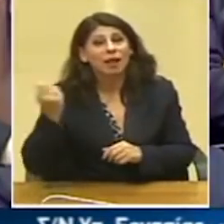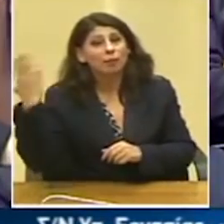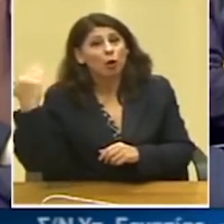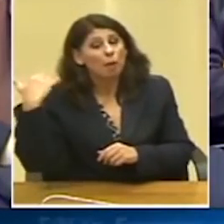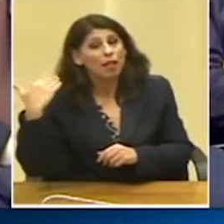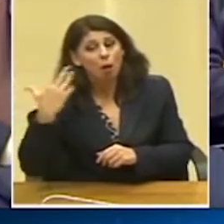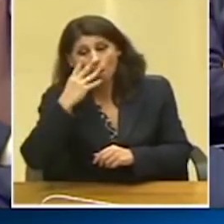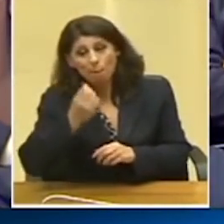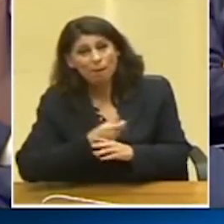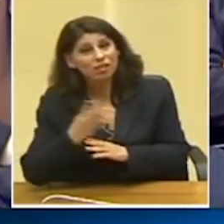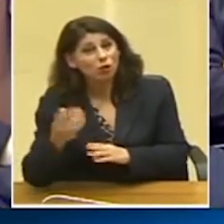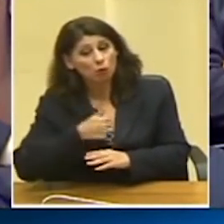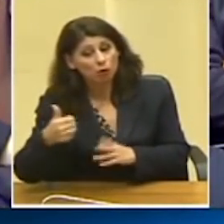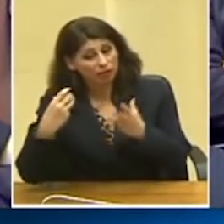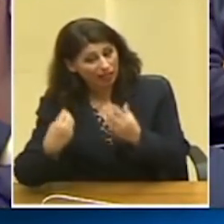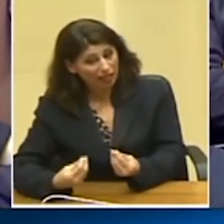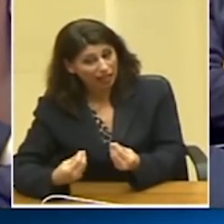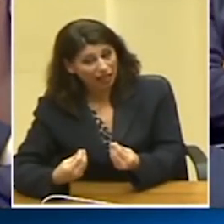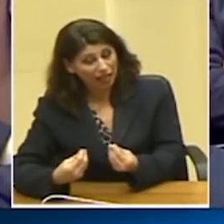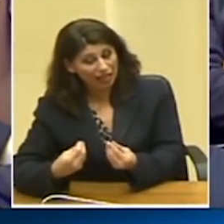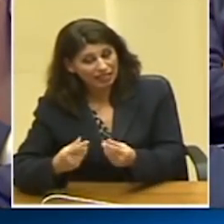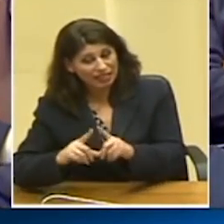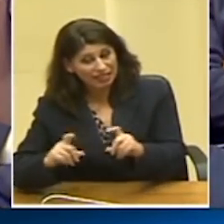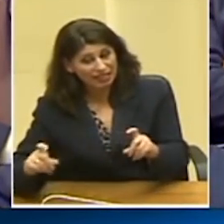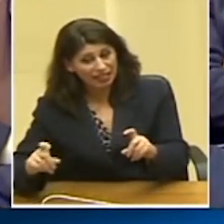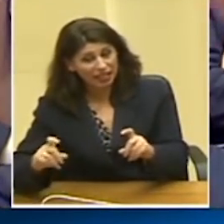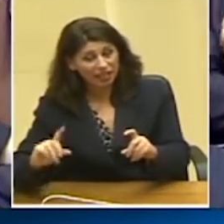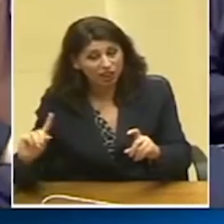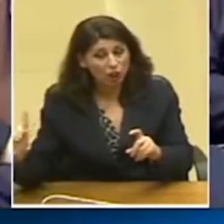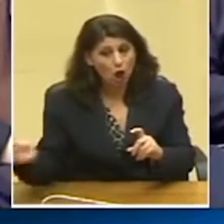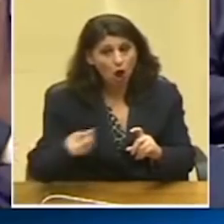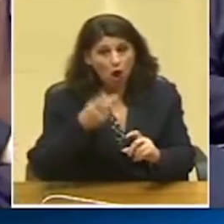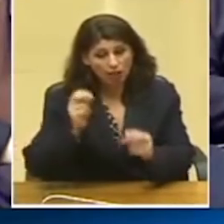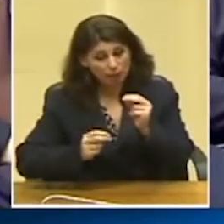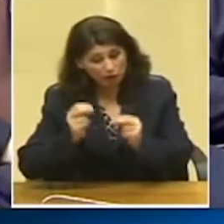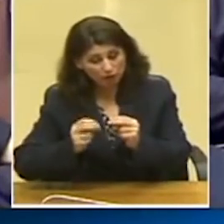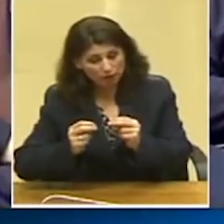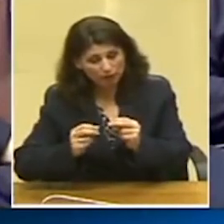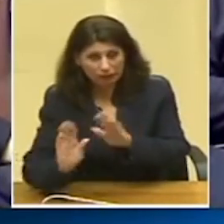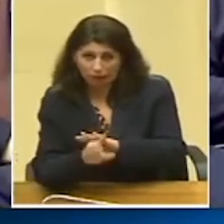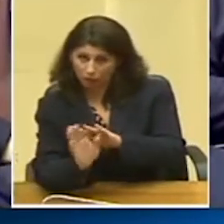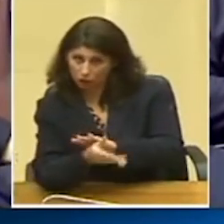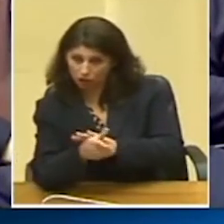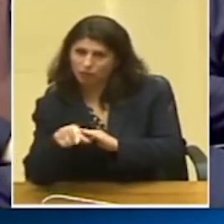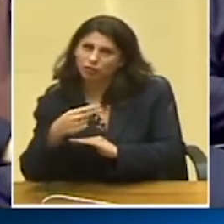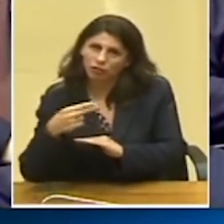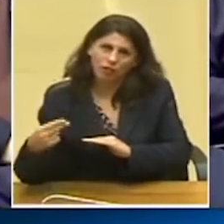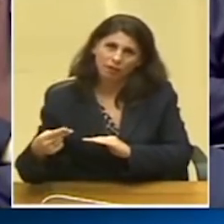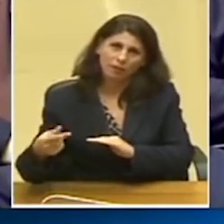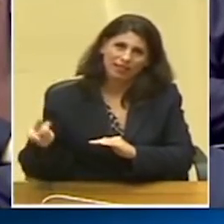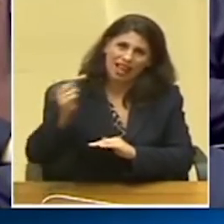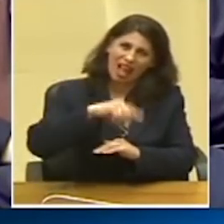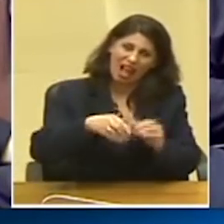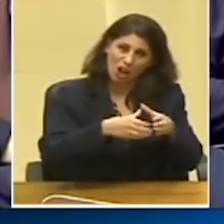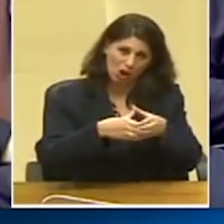καλά στοιχεία και απορρίπτετε όλα τα προβληματικά. Αλλά βέβαια αυτό είναι ένα ζήτημα το οποίο αφορά άλλο κόμμα. Δεν θέλω